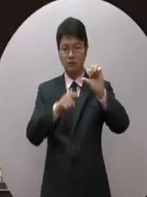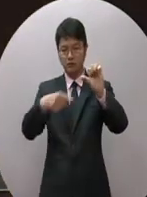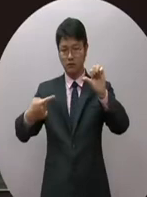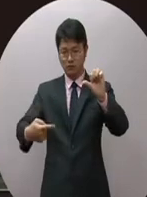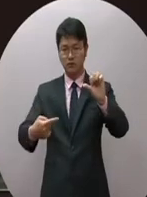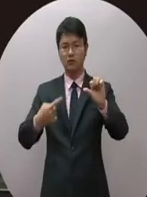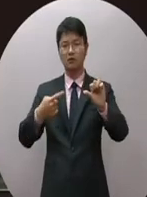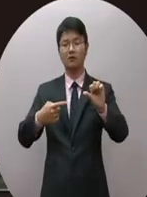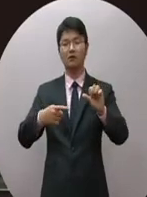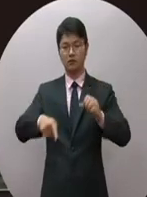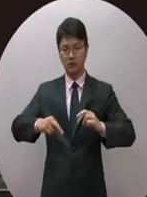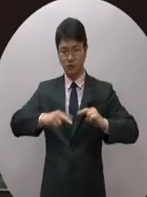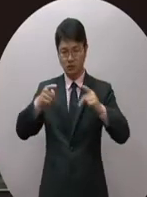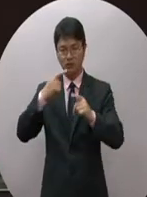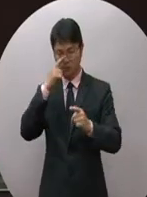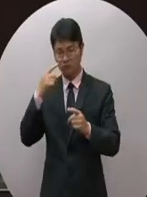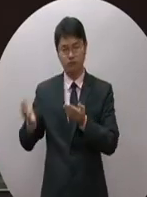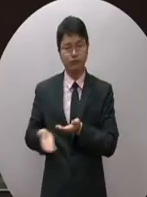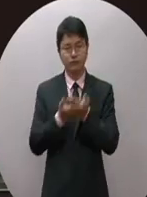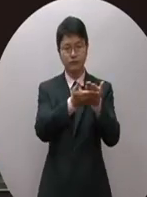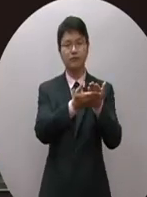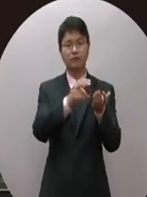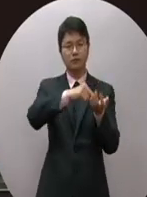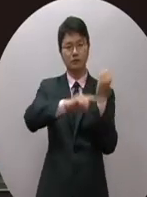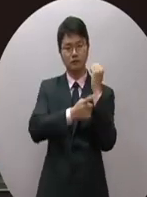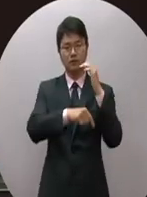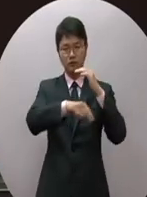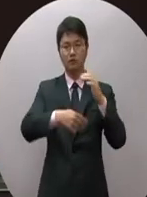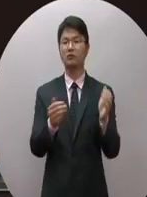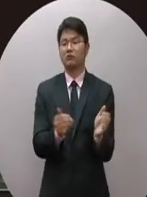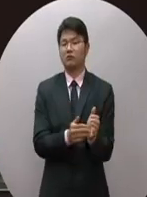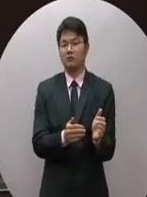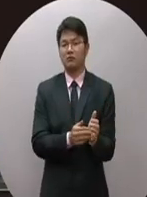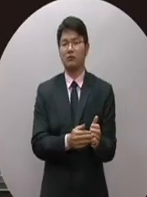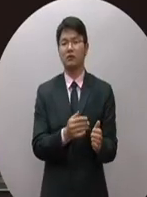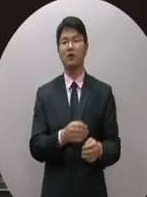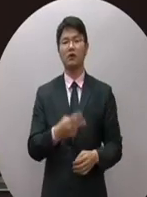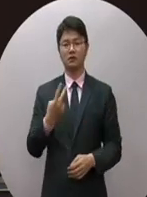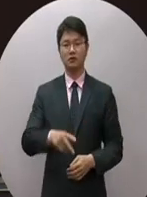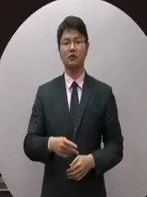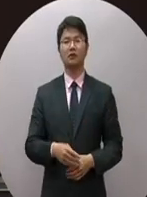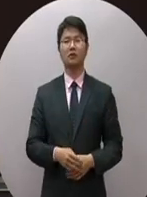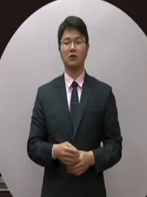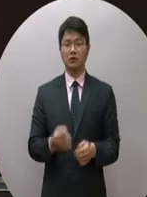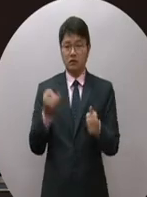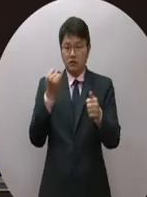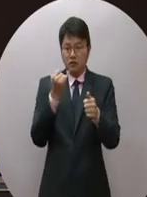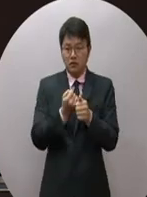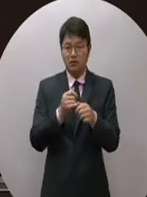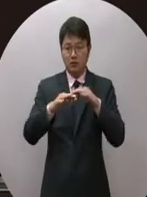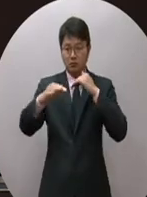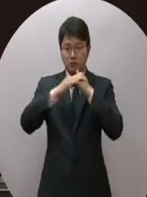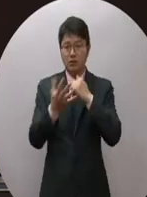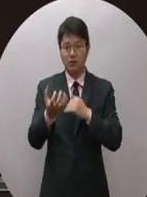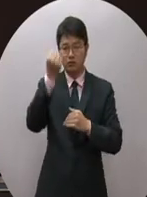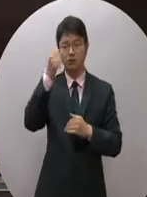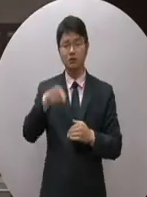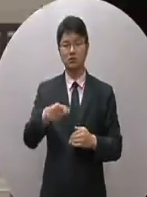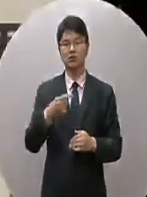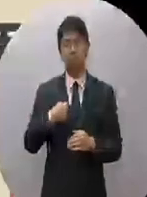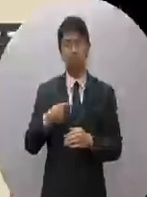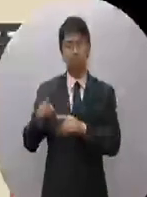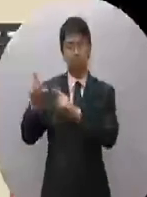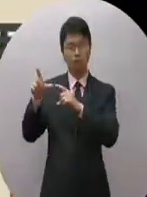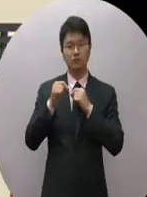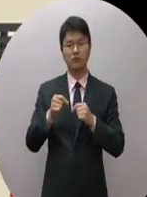贵院审议，婚姻平权我们会尊重公投的结果，遵照大法官释宪的